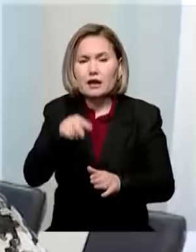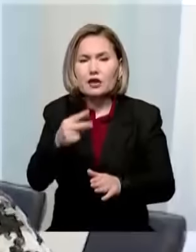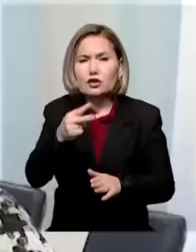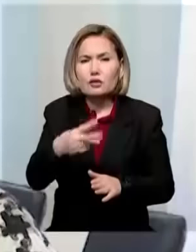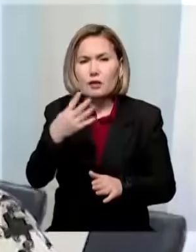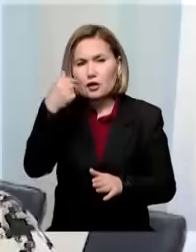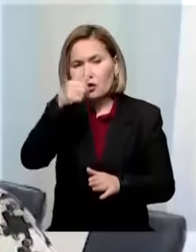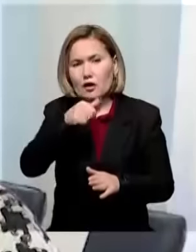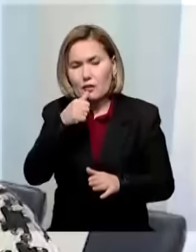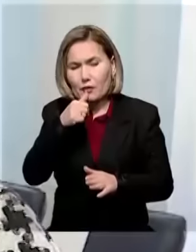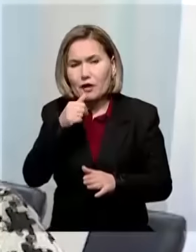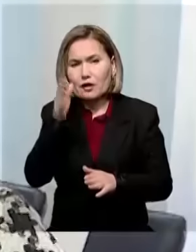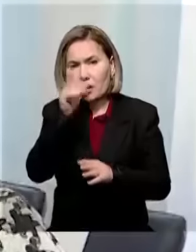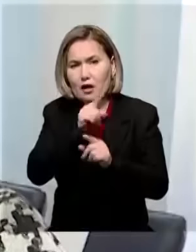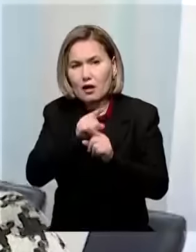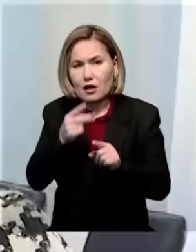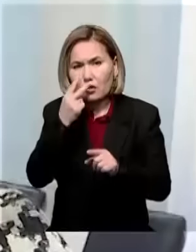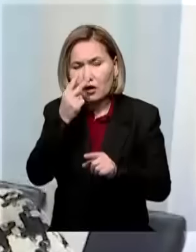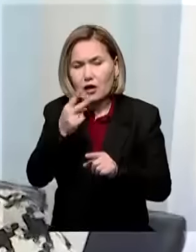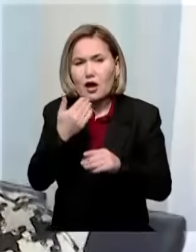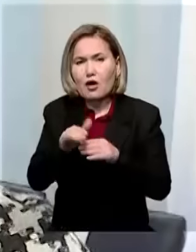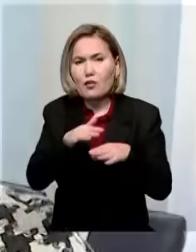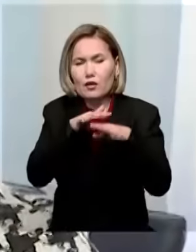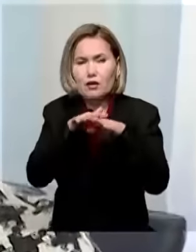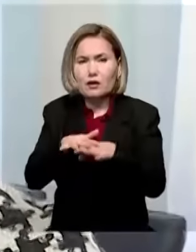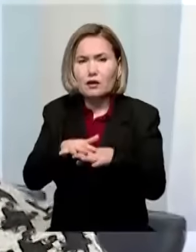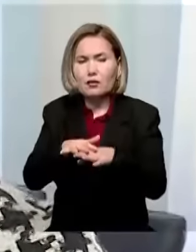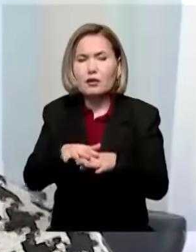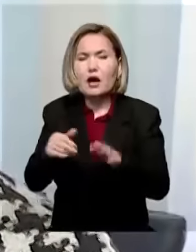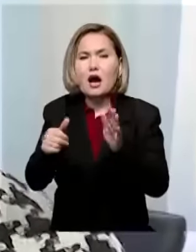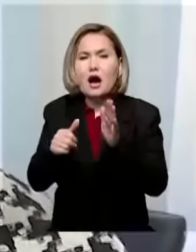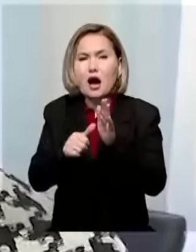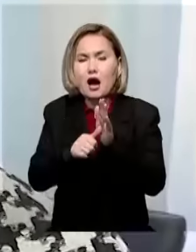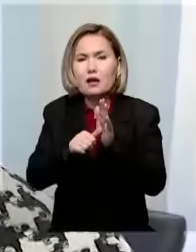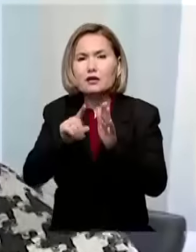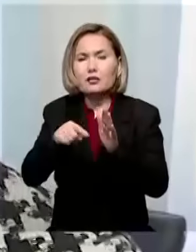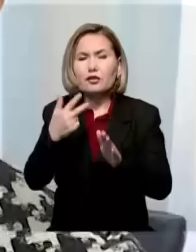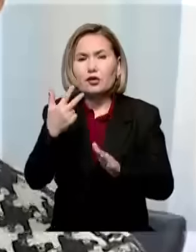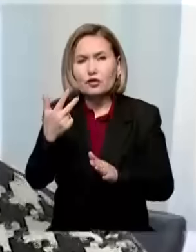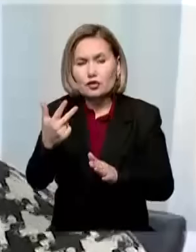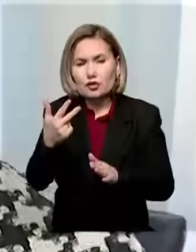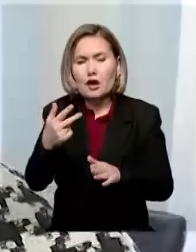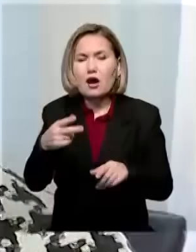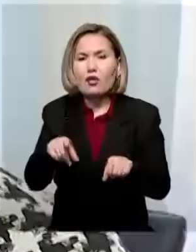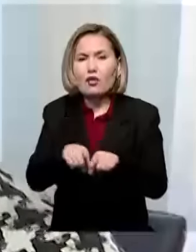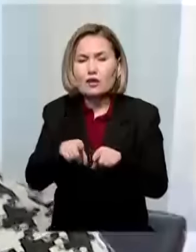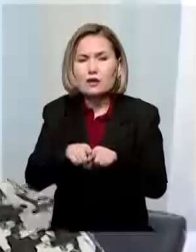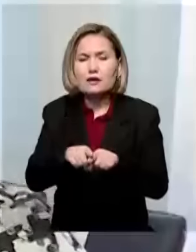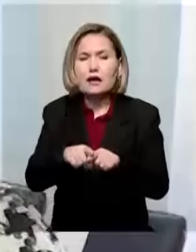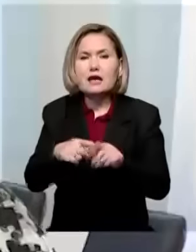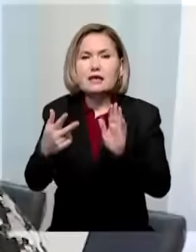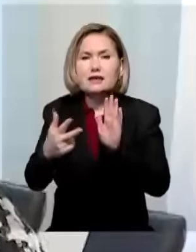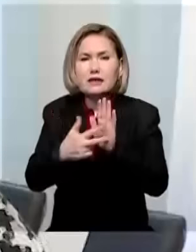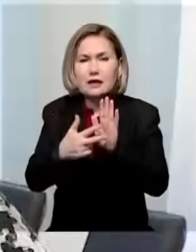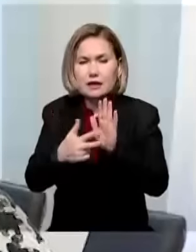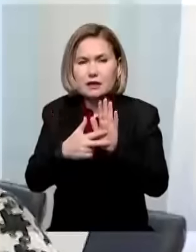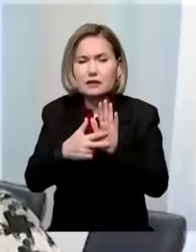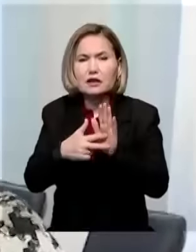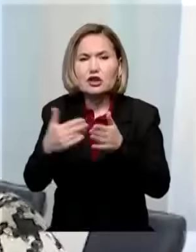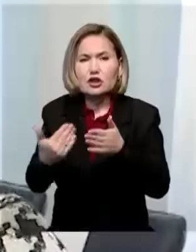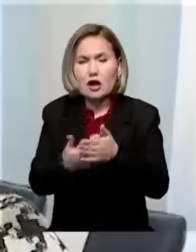жылды алсақ, бөлінген қаржы 6,3. Оның ішінде 8